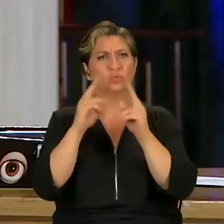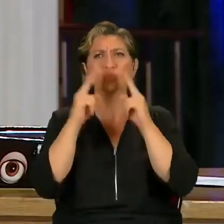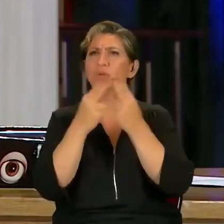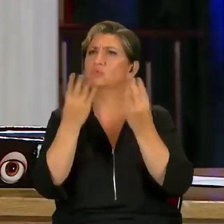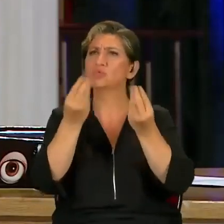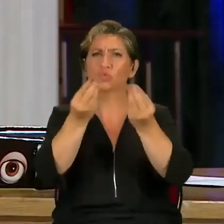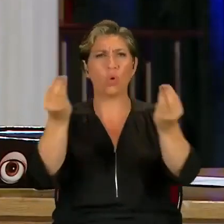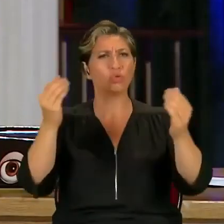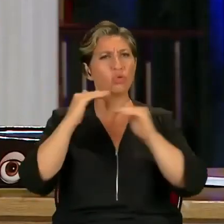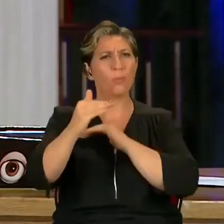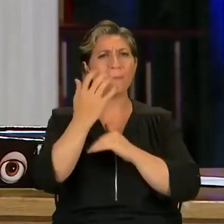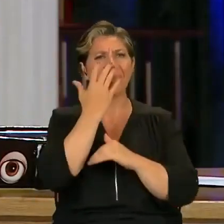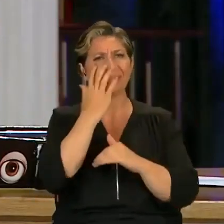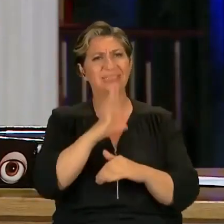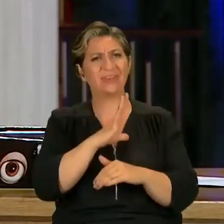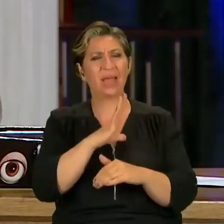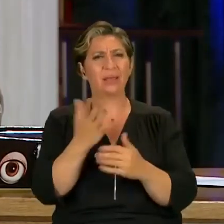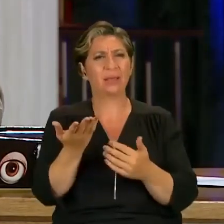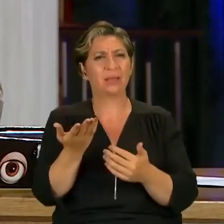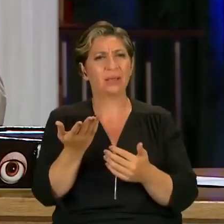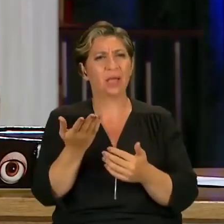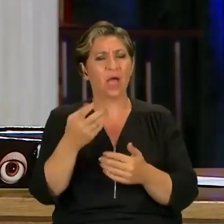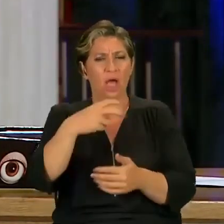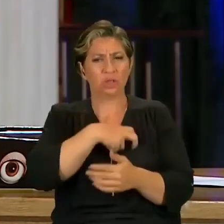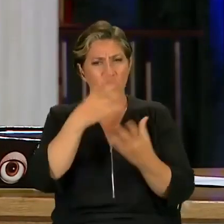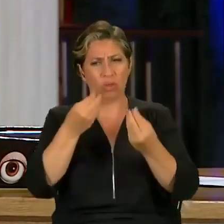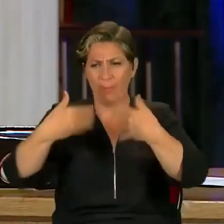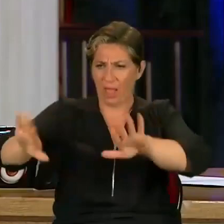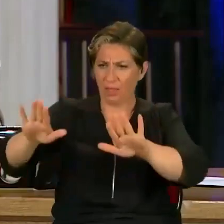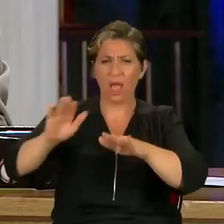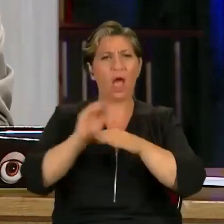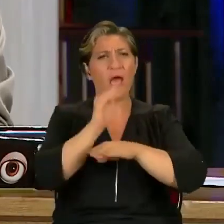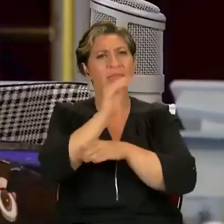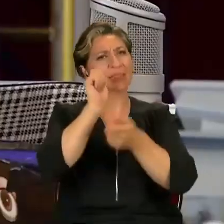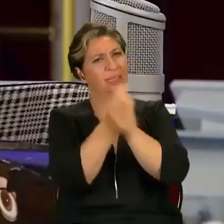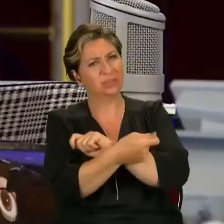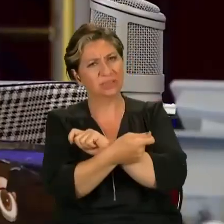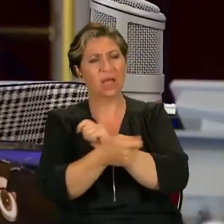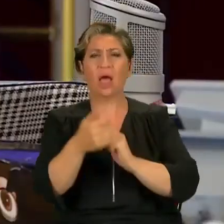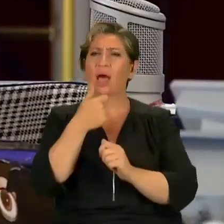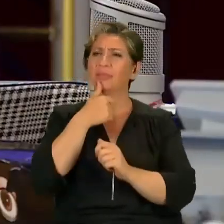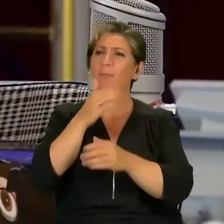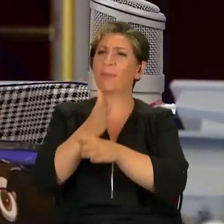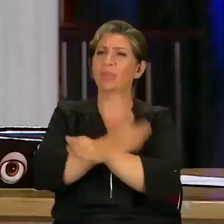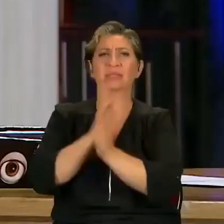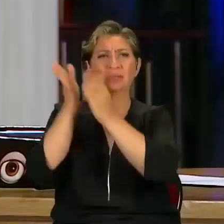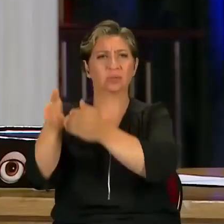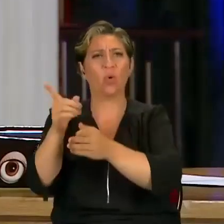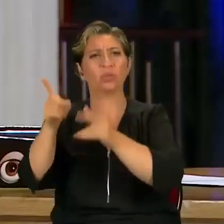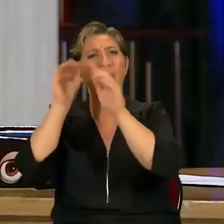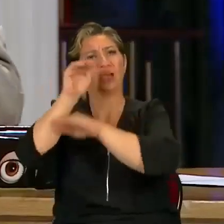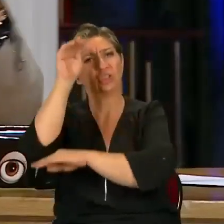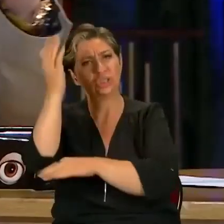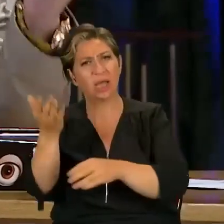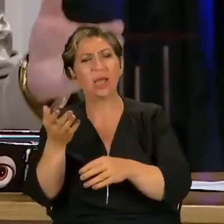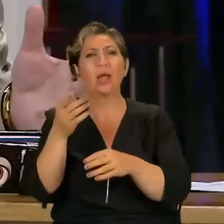birçok toplumun böyle bir beklentisi var? Yani aşık ol, bırak, hayatını değiştir. Adamın memleketine git, orada